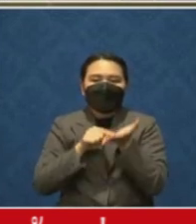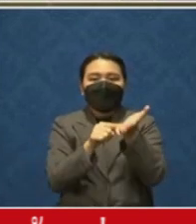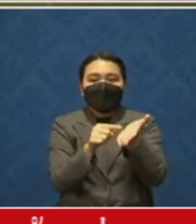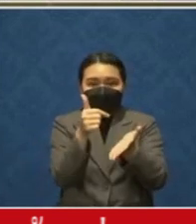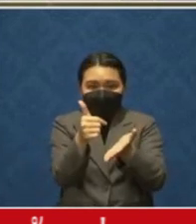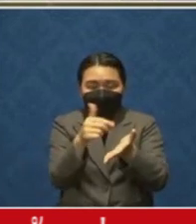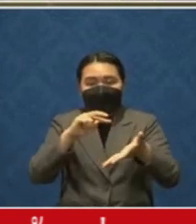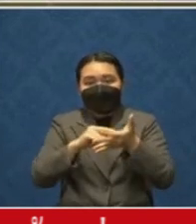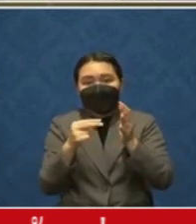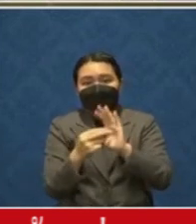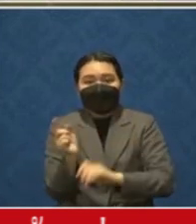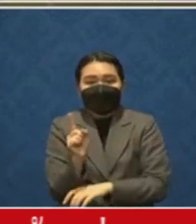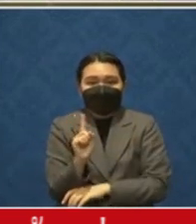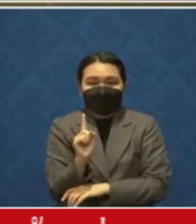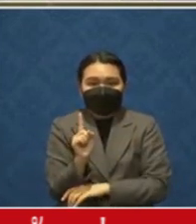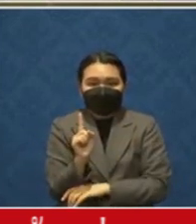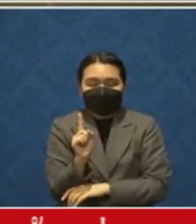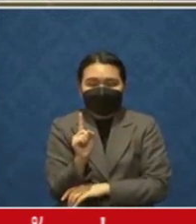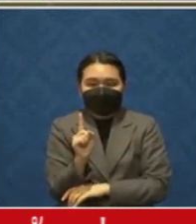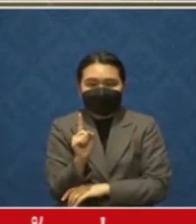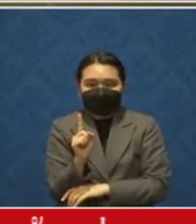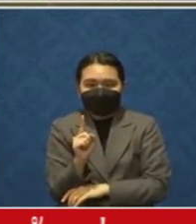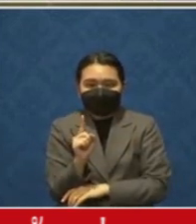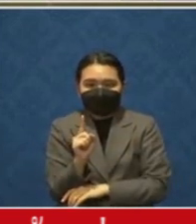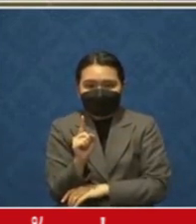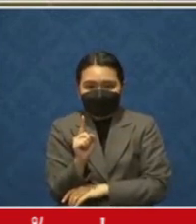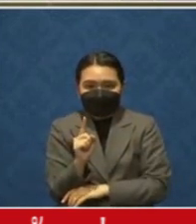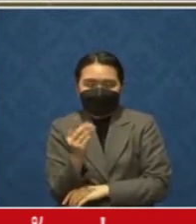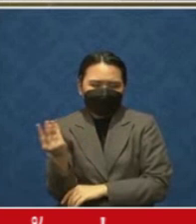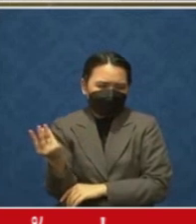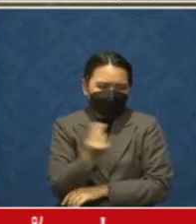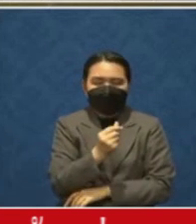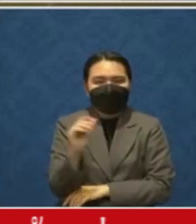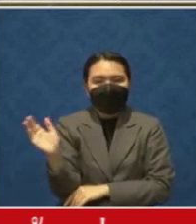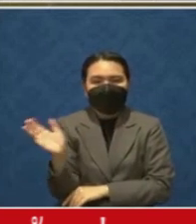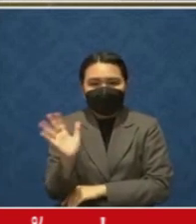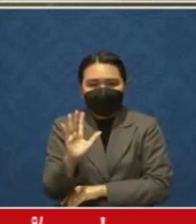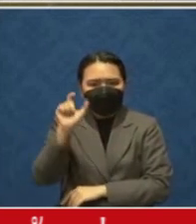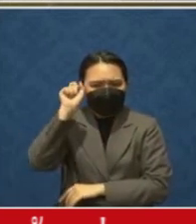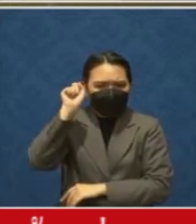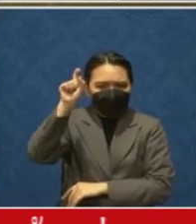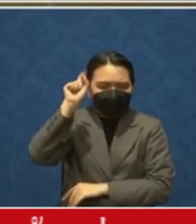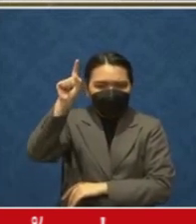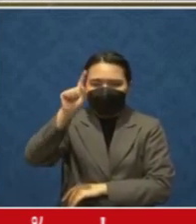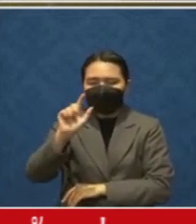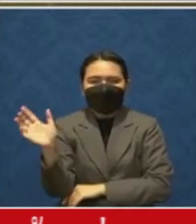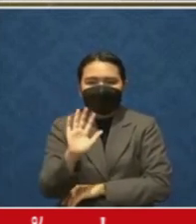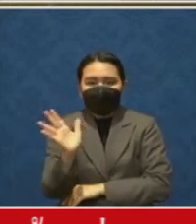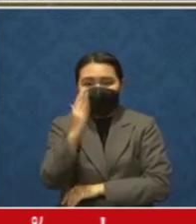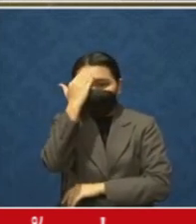ได้แสดงให้เห็นว่าอะไรครับท่านประธานครับแสดงให้เห็นว่าไม่จำเป็นต้องเร่งรีบไม่จำเป็นต้องเร่งด่วนอะ